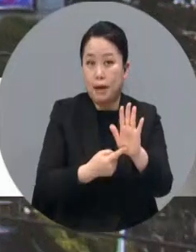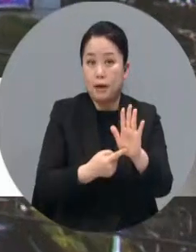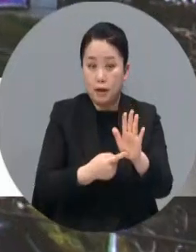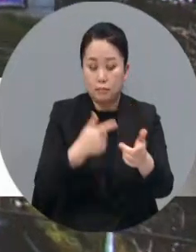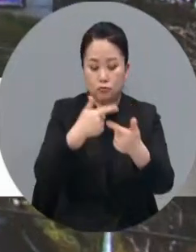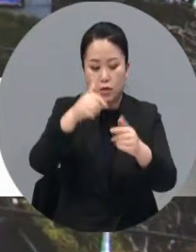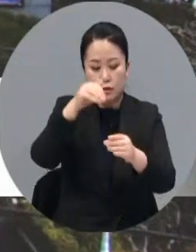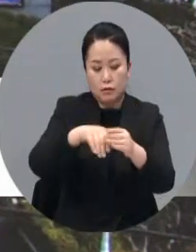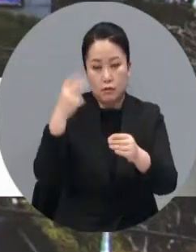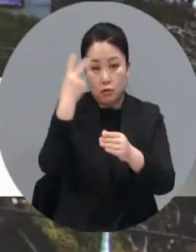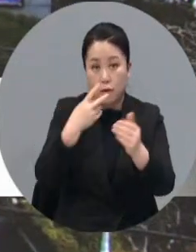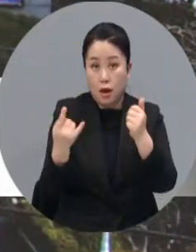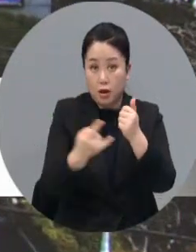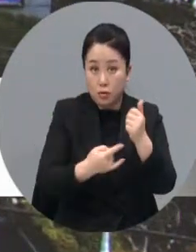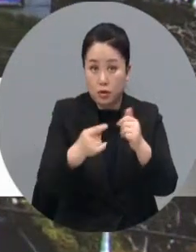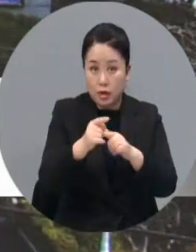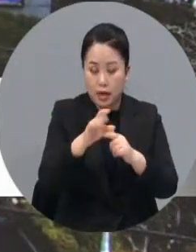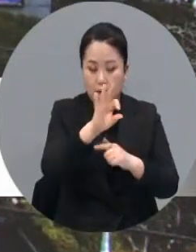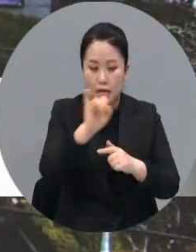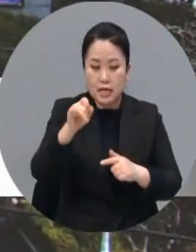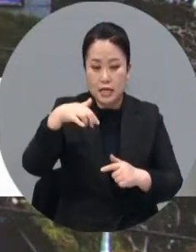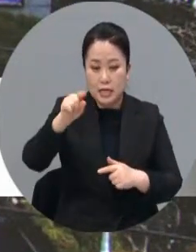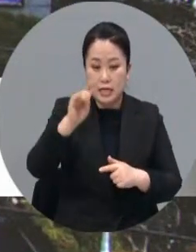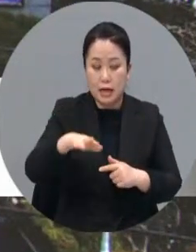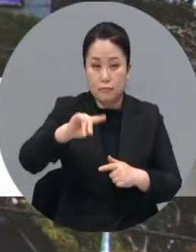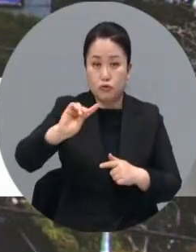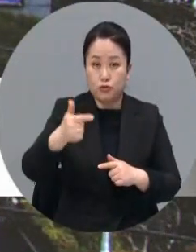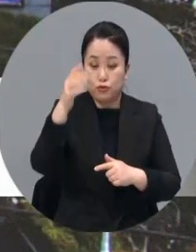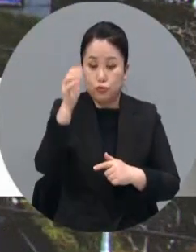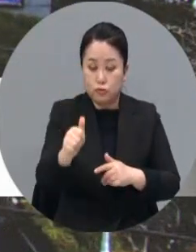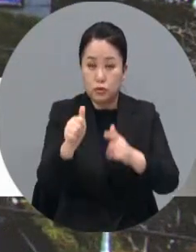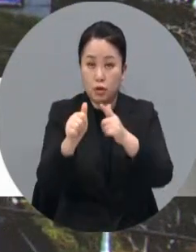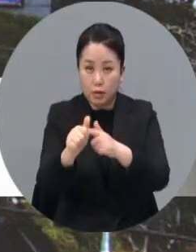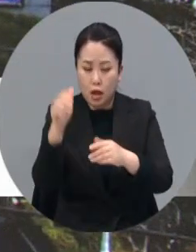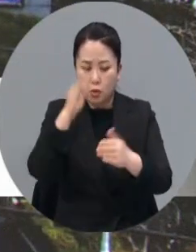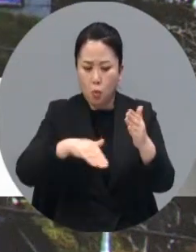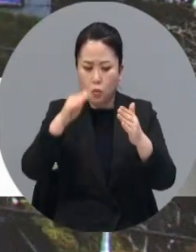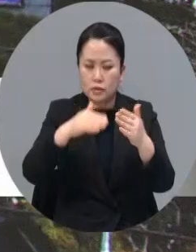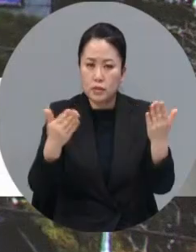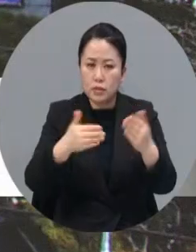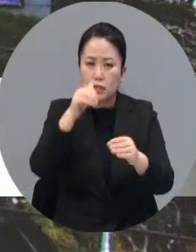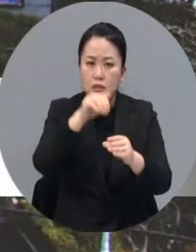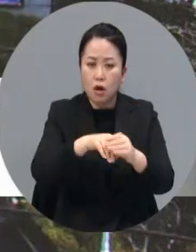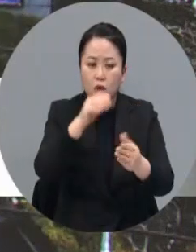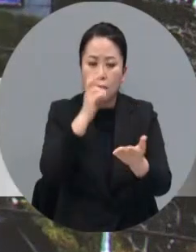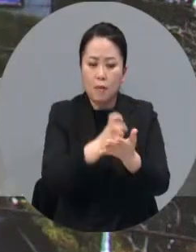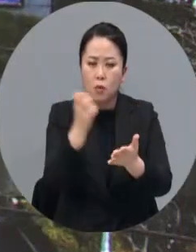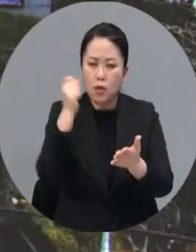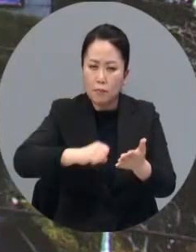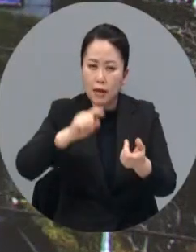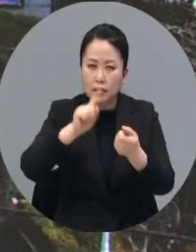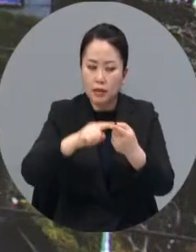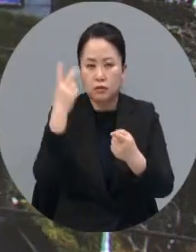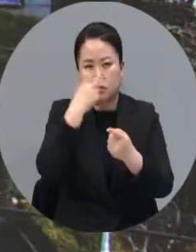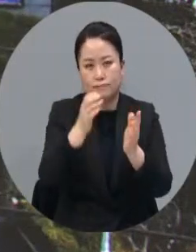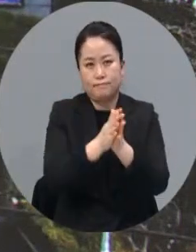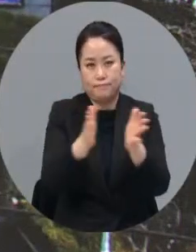선관위가 이갑준 구청장의 공직선거법 위반 여부에 대한 조사에 착수했습니다. 조민희 기자가